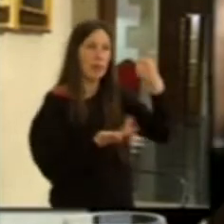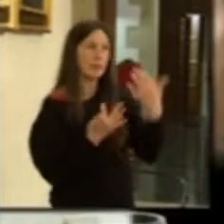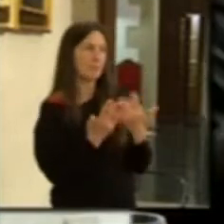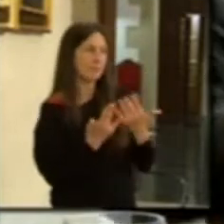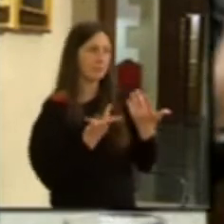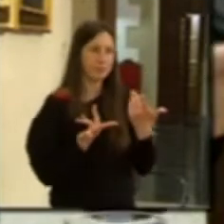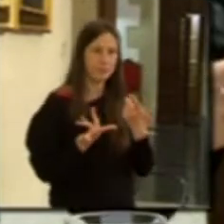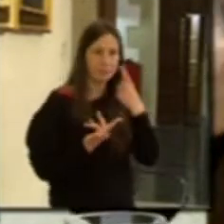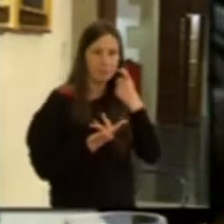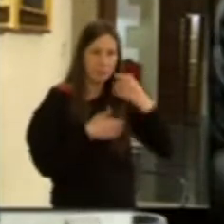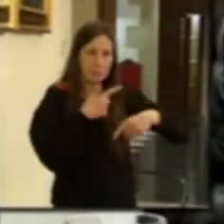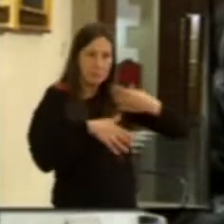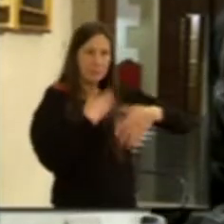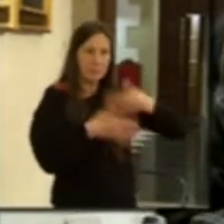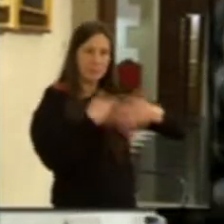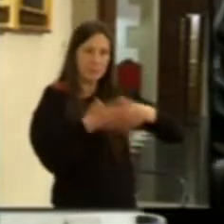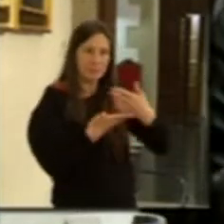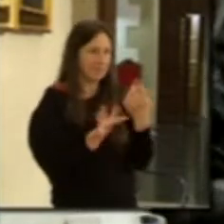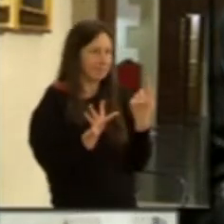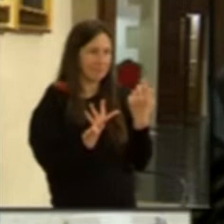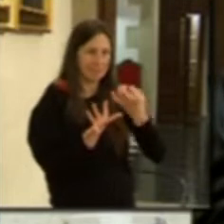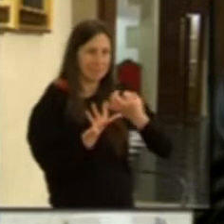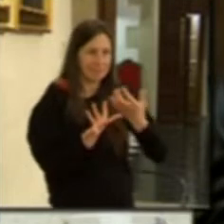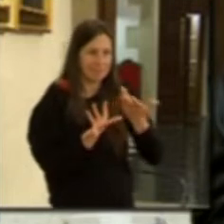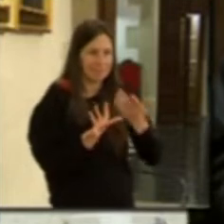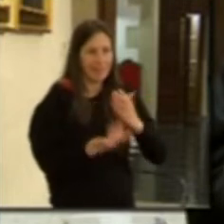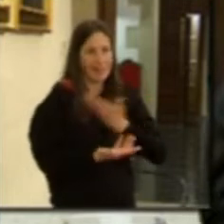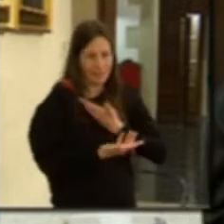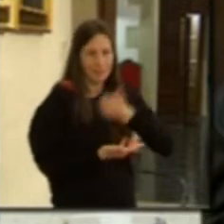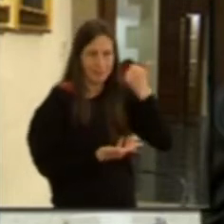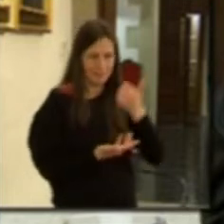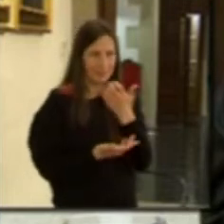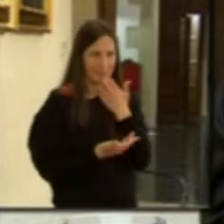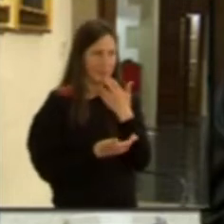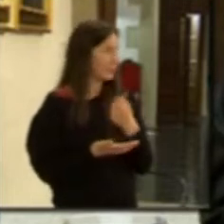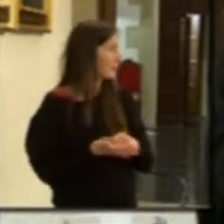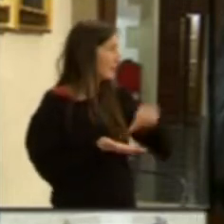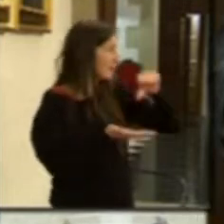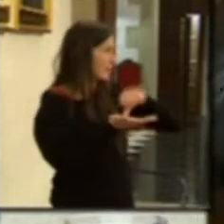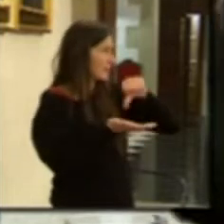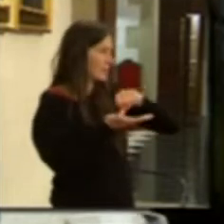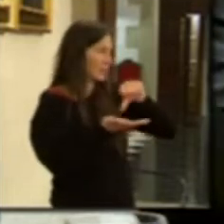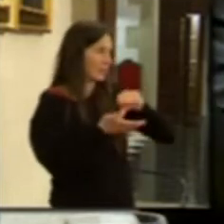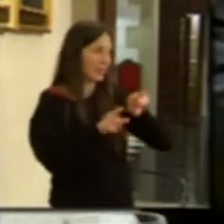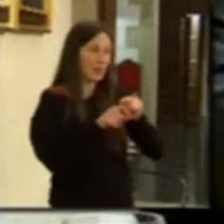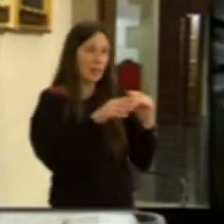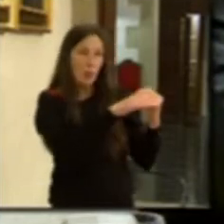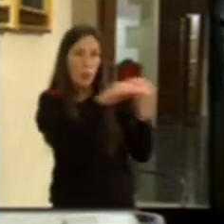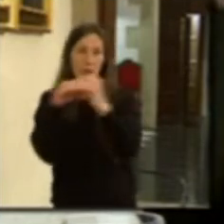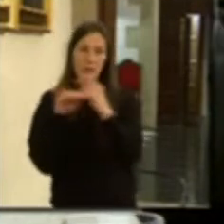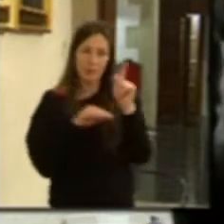que l'activitat s'ha de seguir fent, doncs han estat més afectades. Dins de les ciutats, tampoc ha estat homogeni